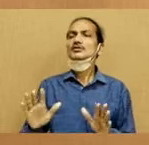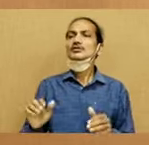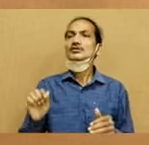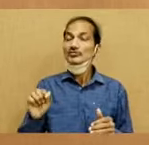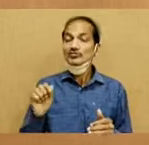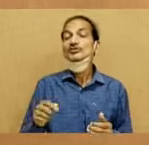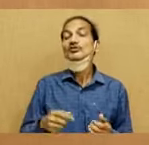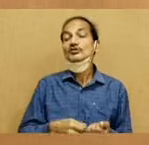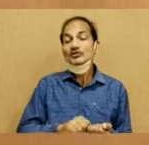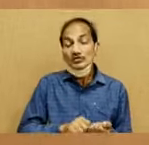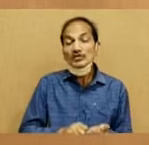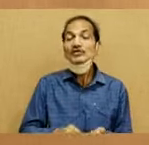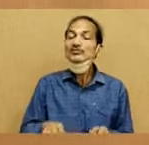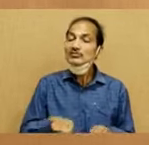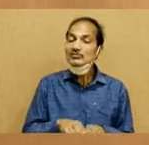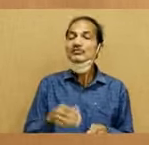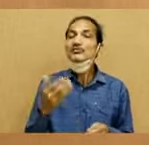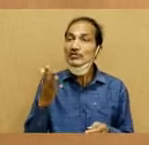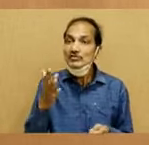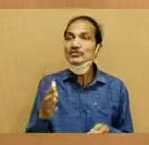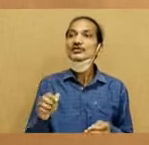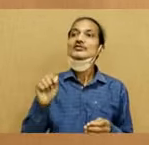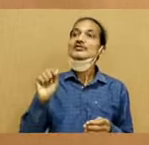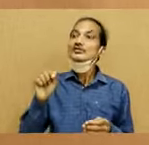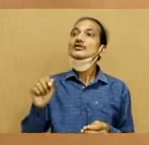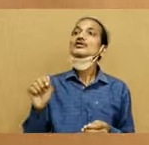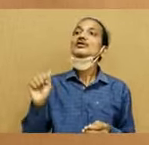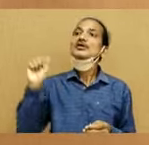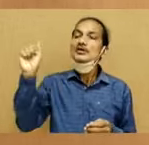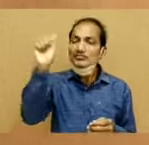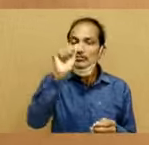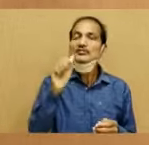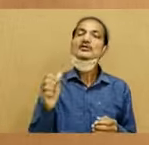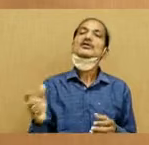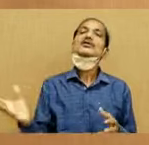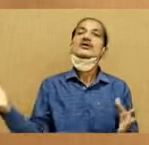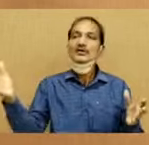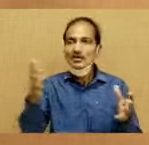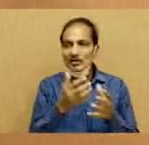ଯଦି ଆପଣମାନେ ସହଯୋଗ ନ କରିଥାନ୍ତେ, ଯଦି କଣ୍ଟେନମେଣ୍ଟ